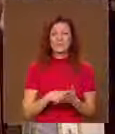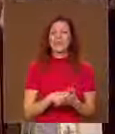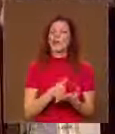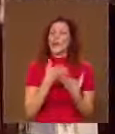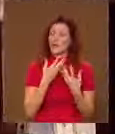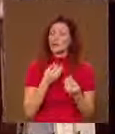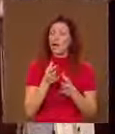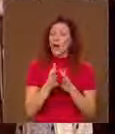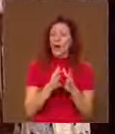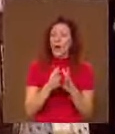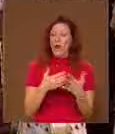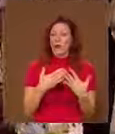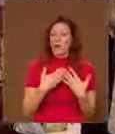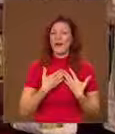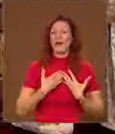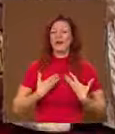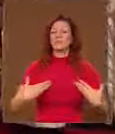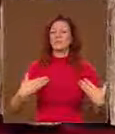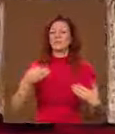на Господа да се